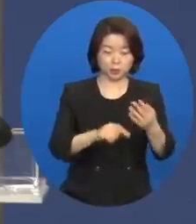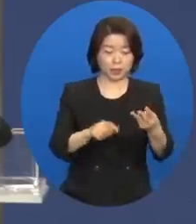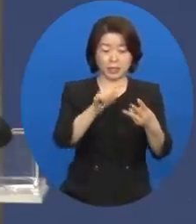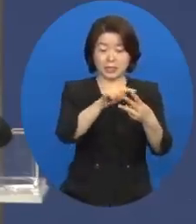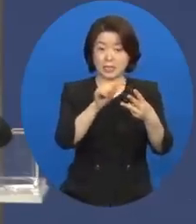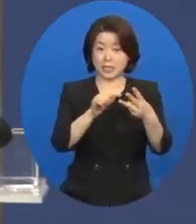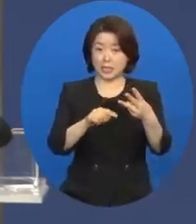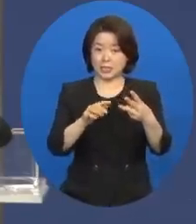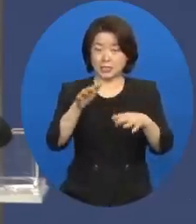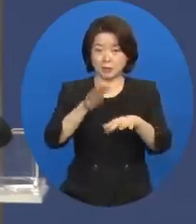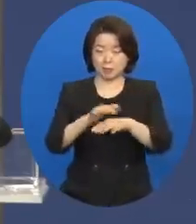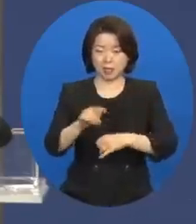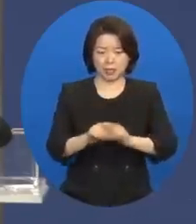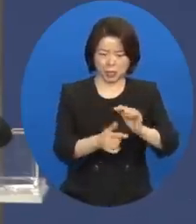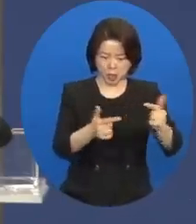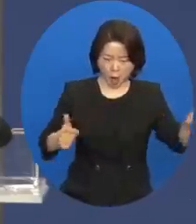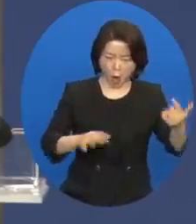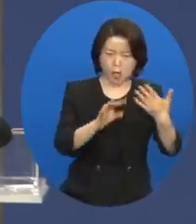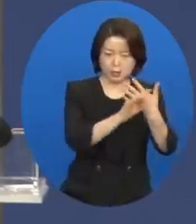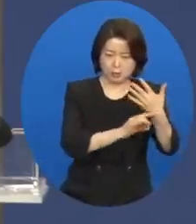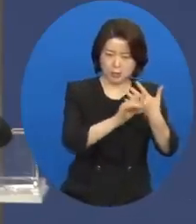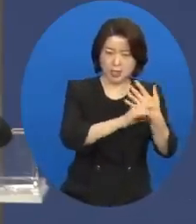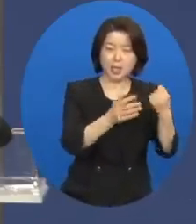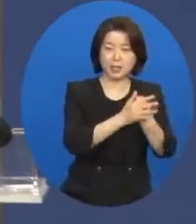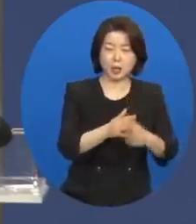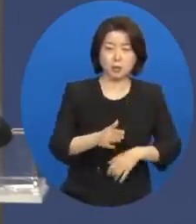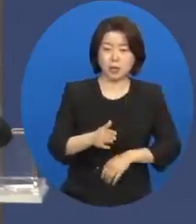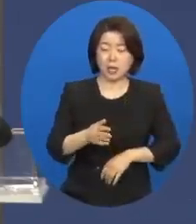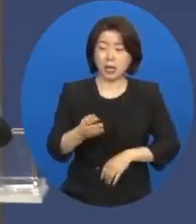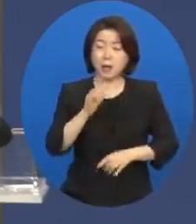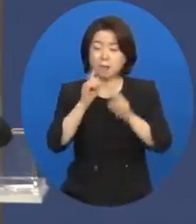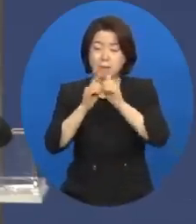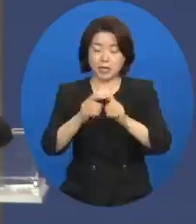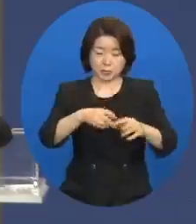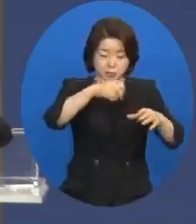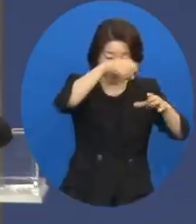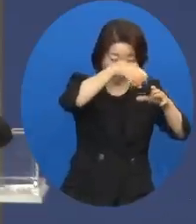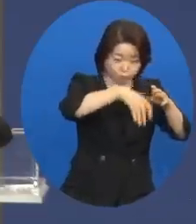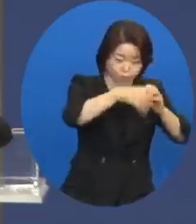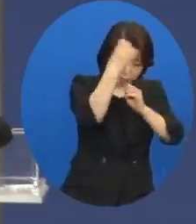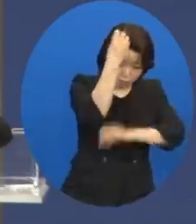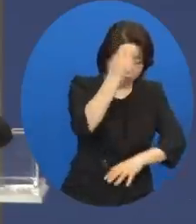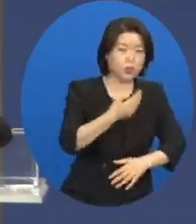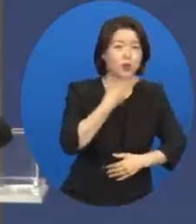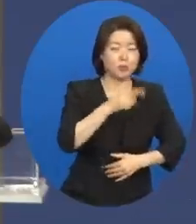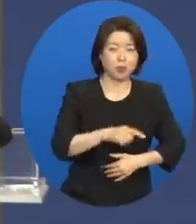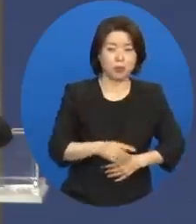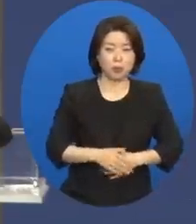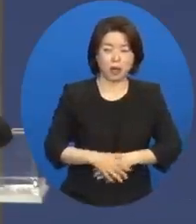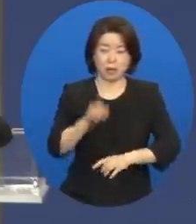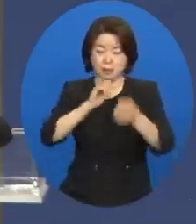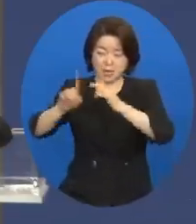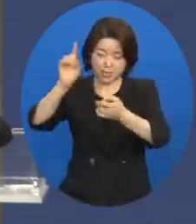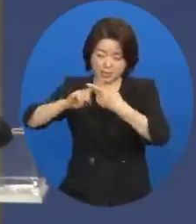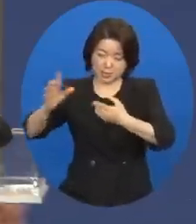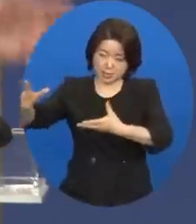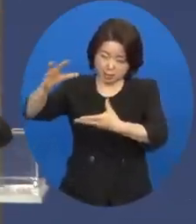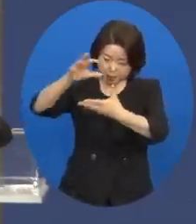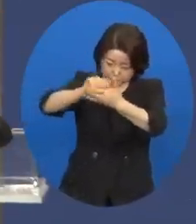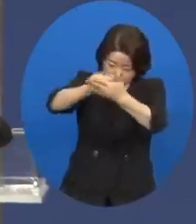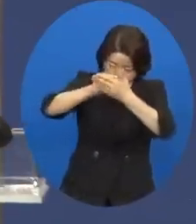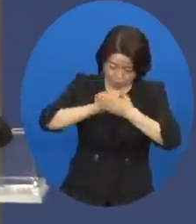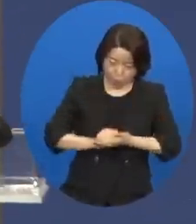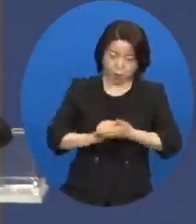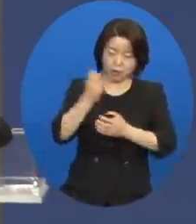밭은 이런 핑계 저런 이유로 결국 말씀이 뿌리를 못 내려요. 오직 말씀을 액면 그대로 받고